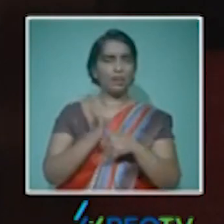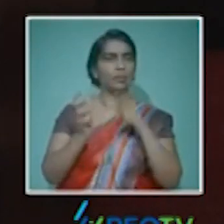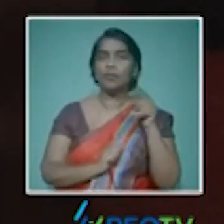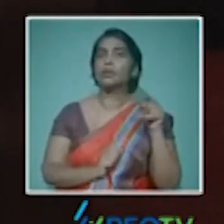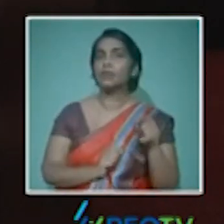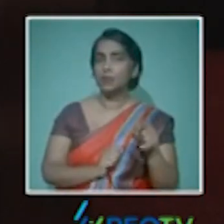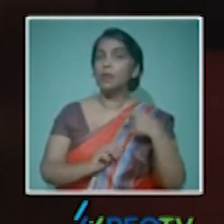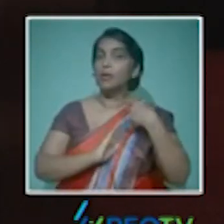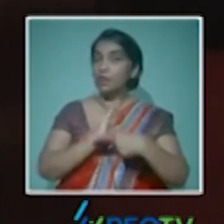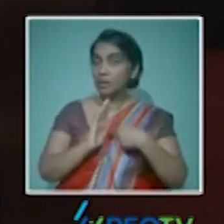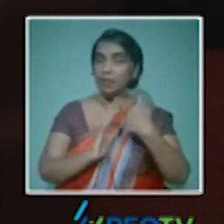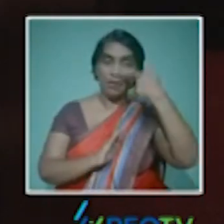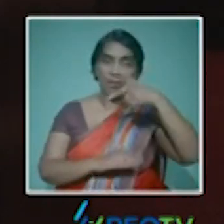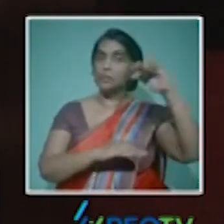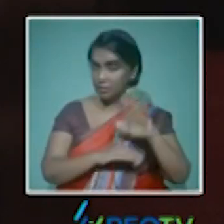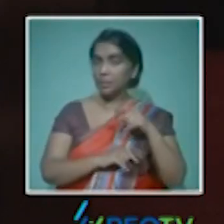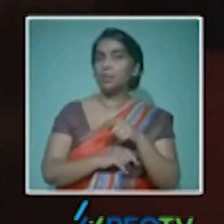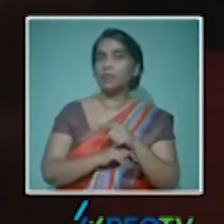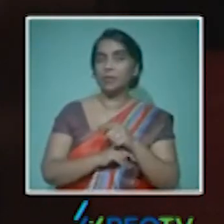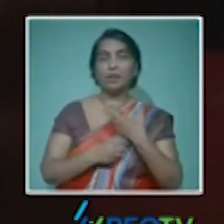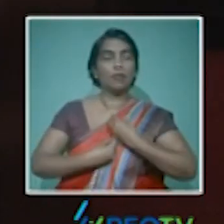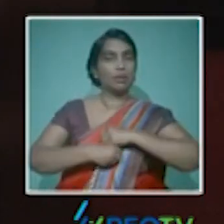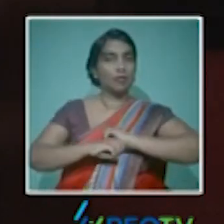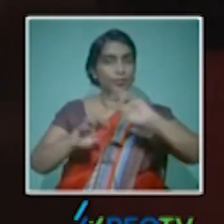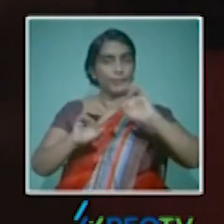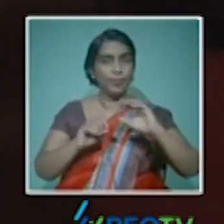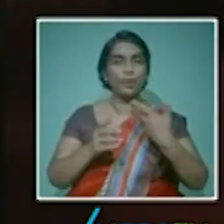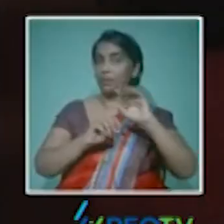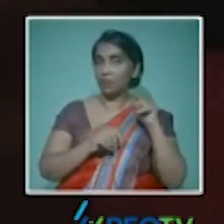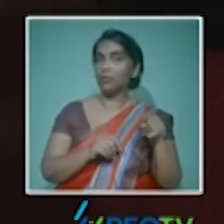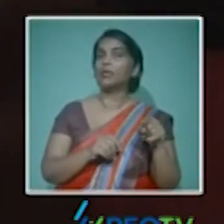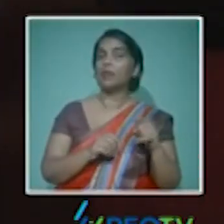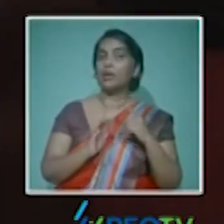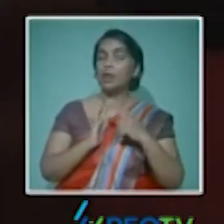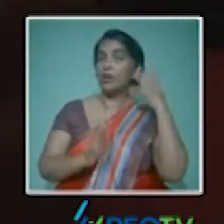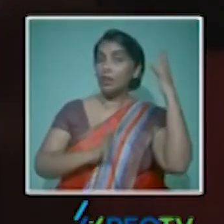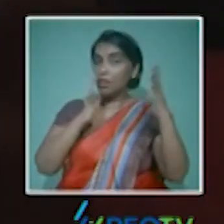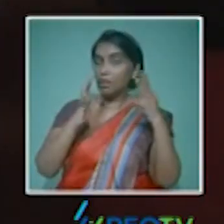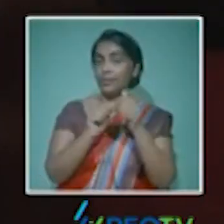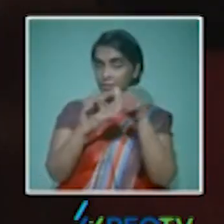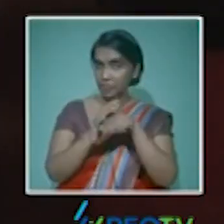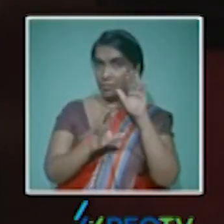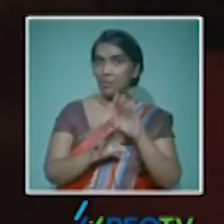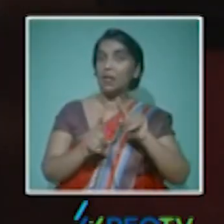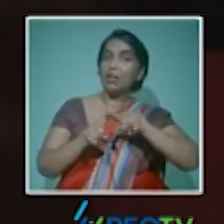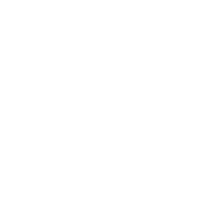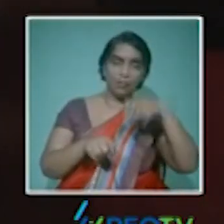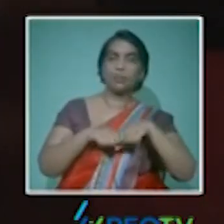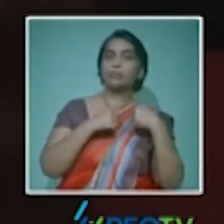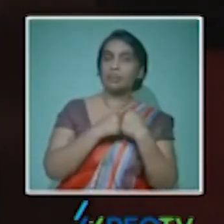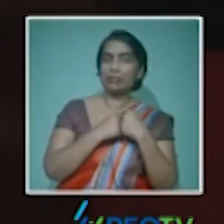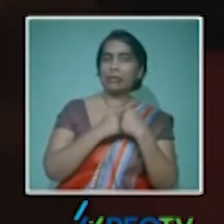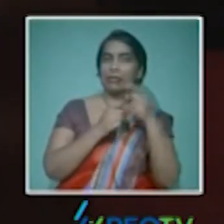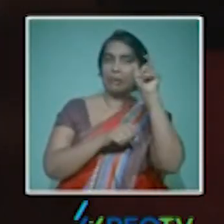කිරීම තුළින් මෙරටට ඉන්ධන ආනයනය කිරීමට, බෙදා හැරීමට සහ සැපයුම් කිරීමට ජාත්‍යන්තරව කටයුතු කරන තවත් සැපයුම් කරුවන්